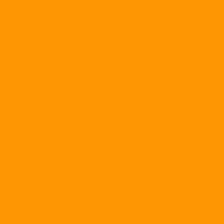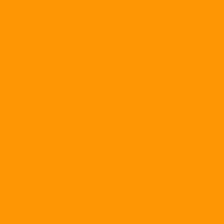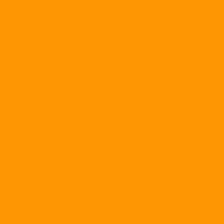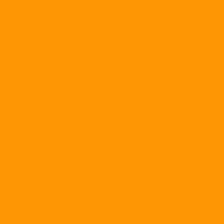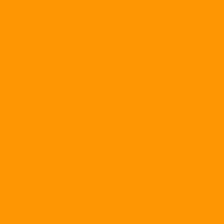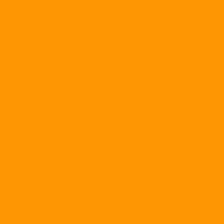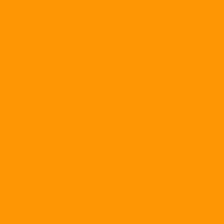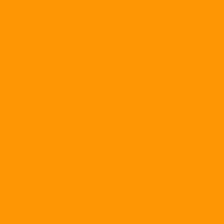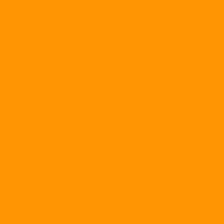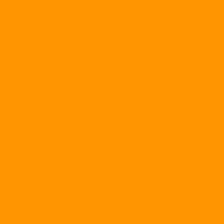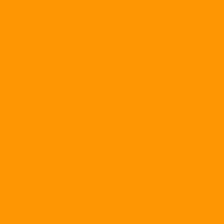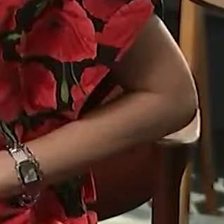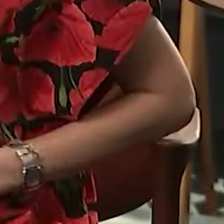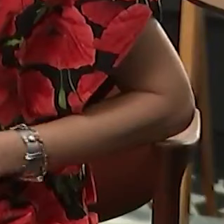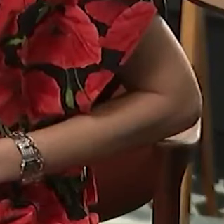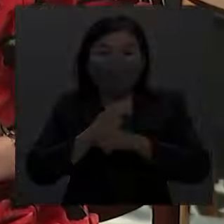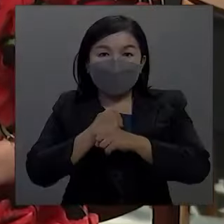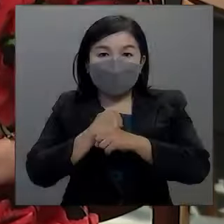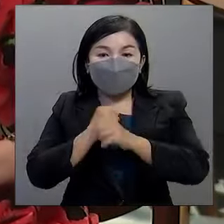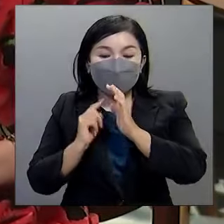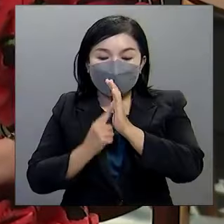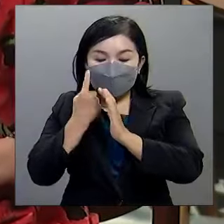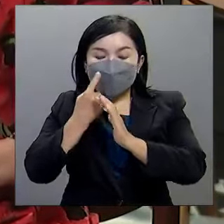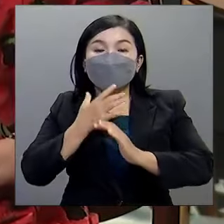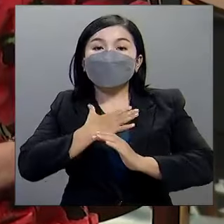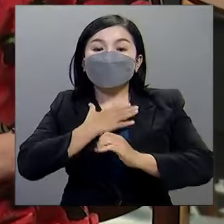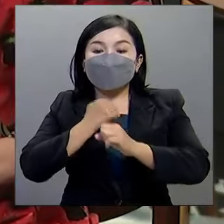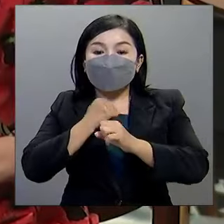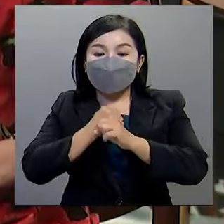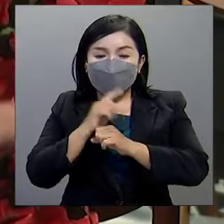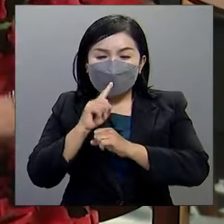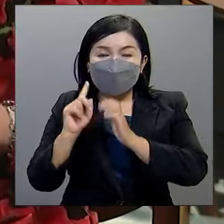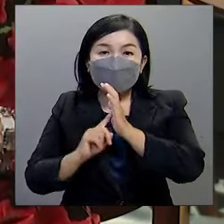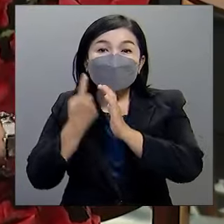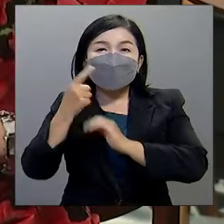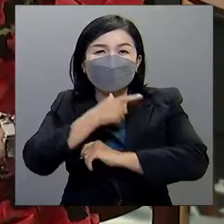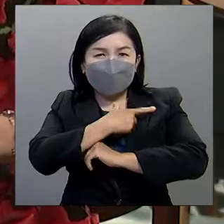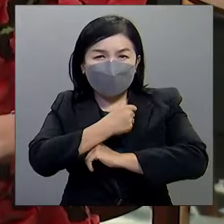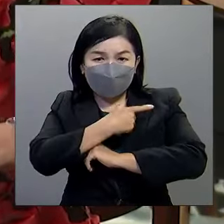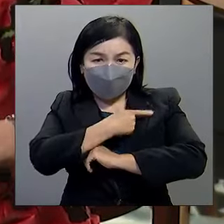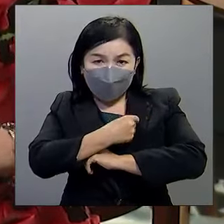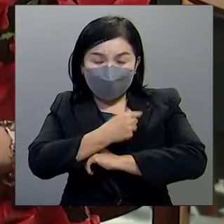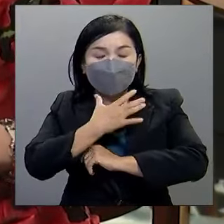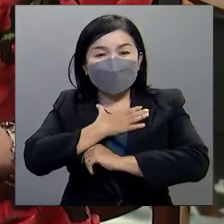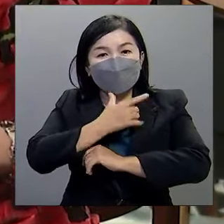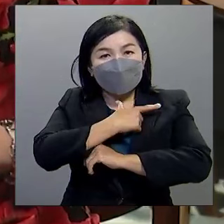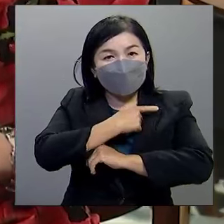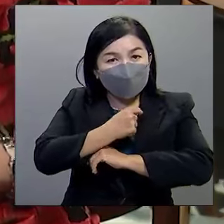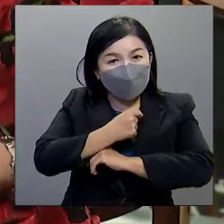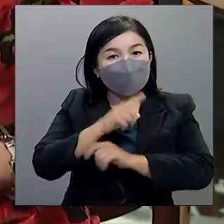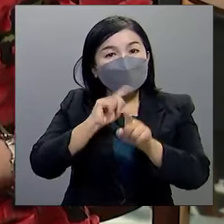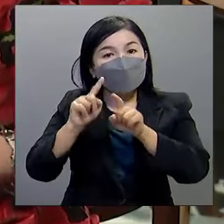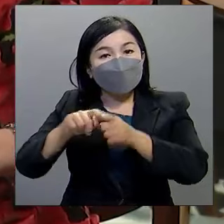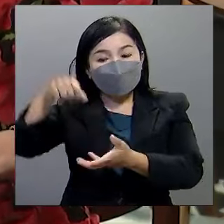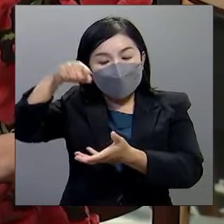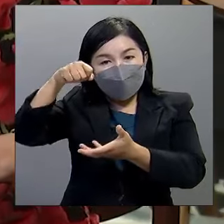จุดเริ่มต้นของในการทำงานคราฟของเรานะคะก็คือว่าเราเริ่มจากความชอบละกันคือเราเป็นคนชอบคราฟอยู่แล้ว